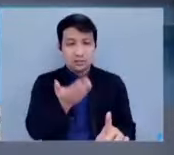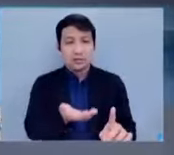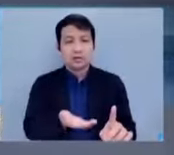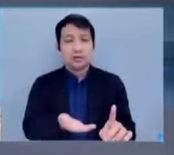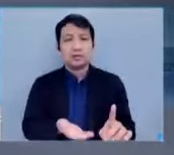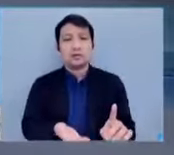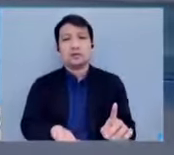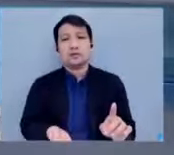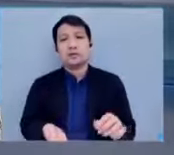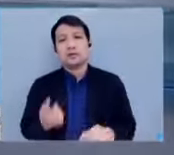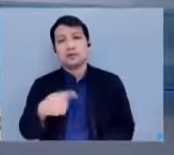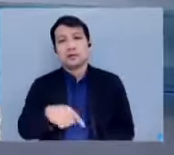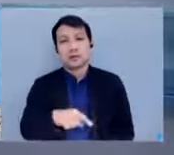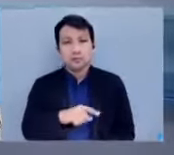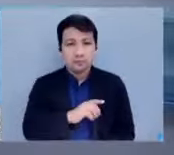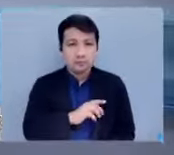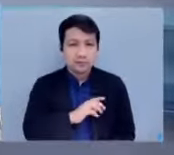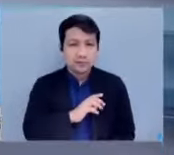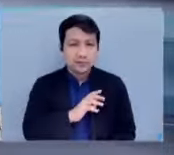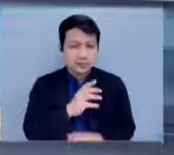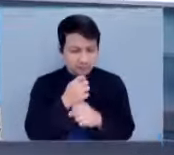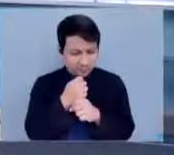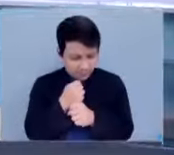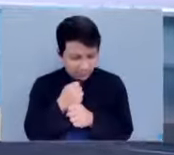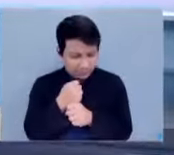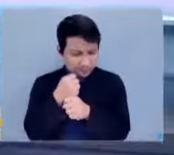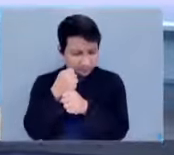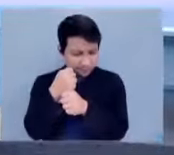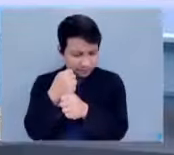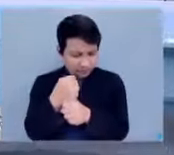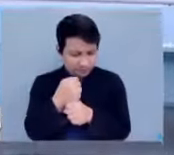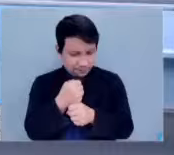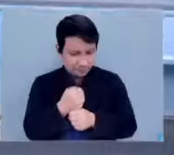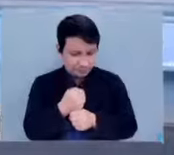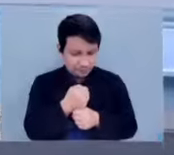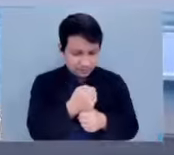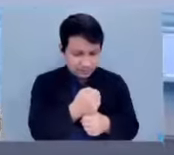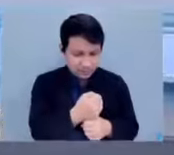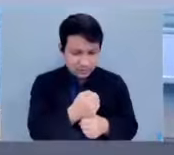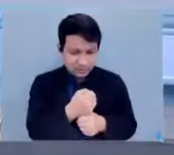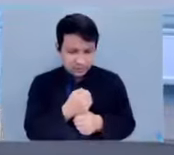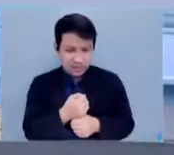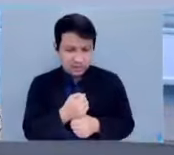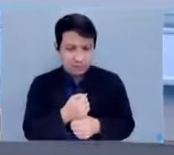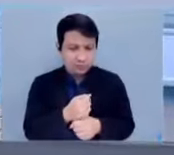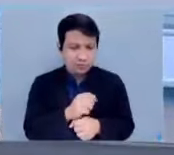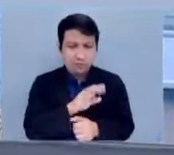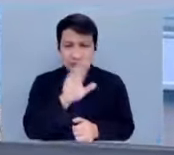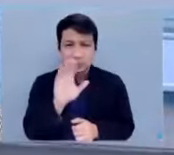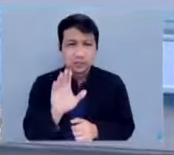ika'y kumapit na ngang hindi makawala